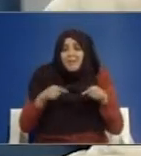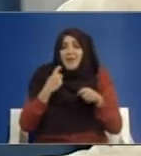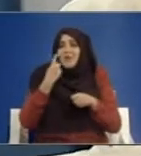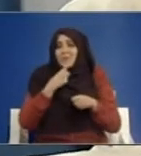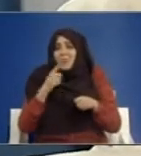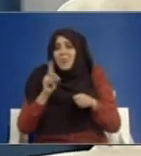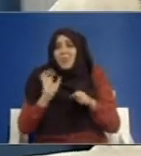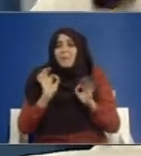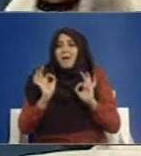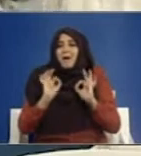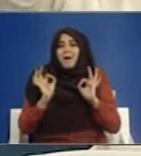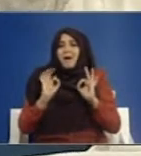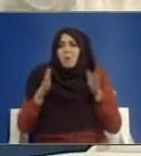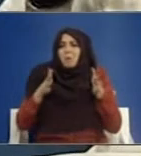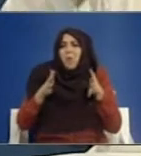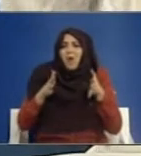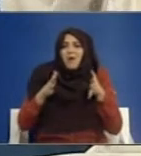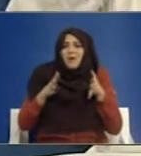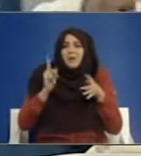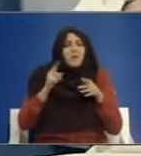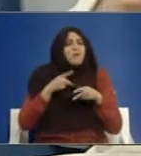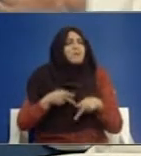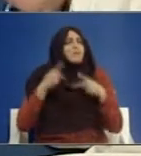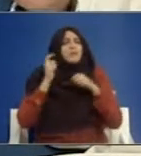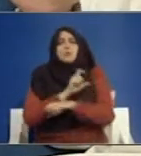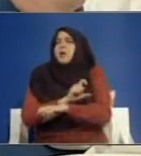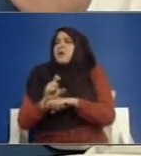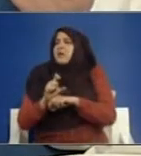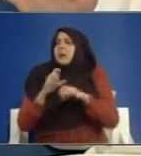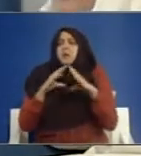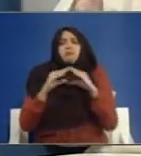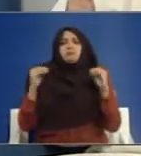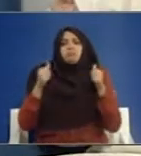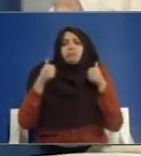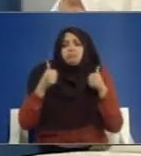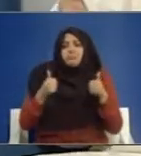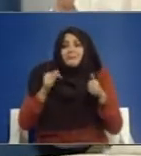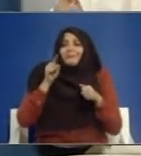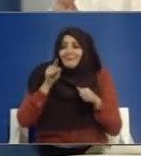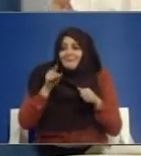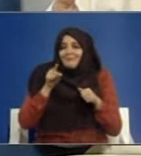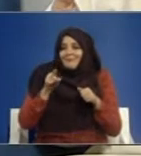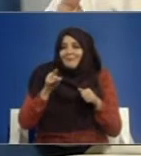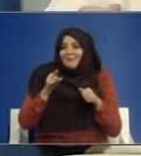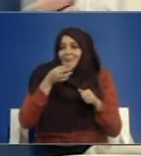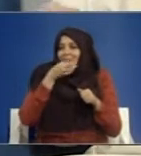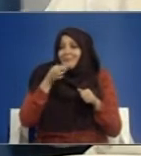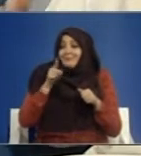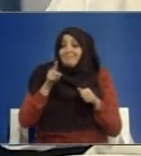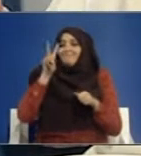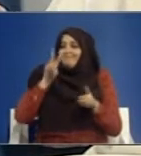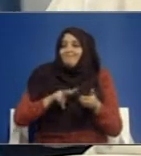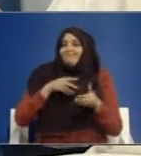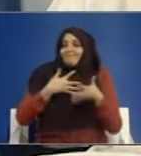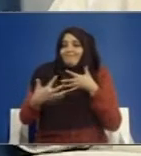خوف، يعيش آمنا مستقرا مطمئنا. وهذا هو السعادة